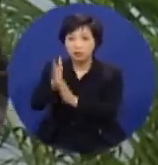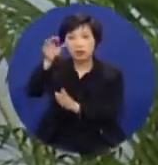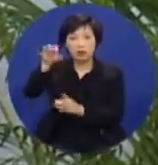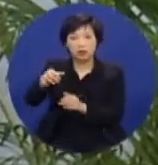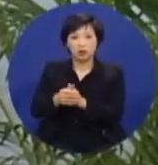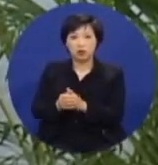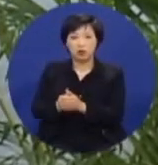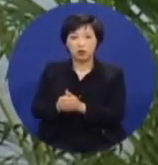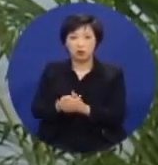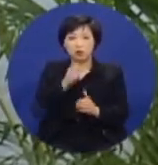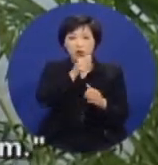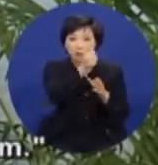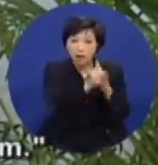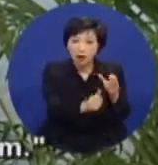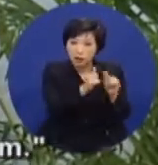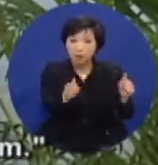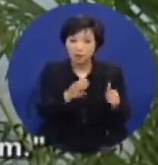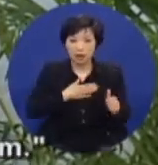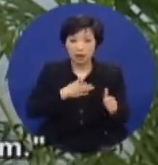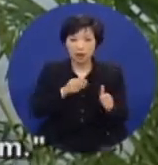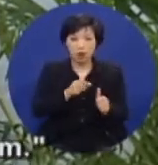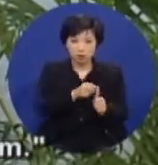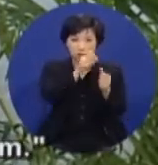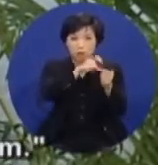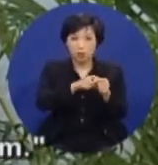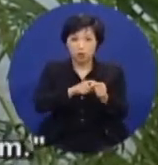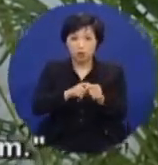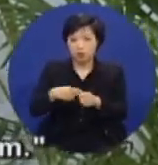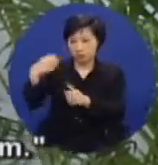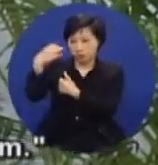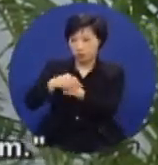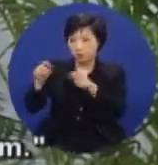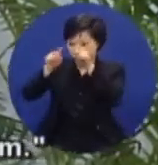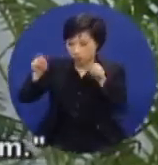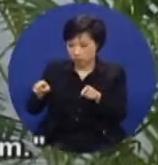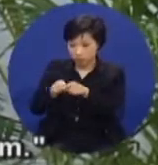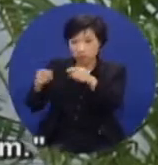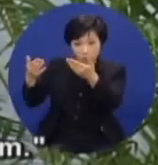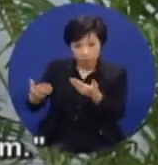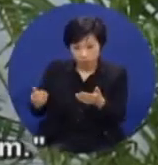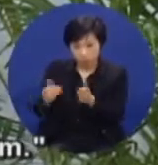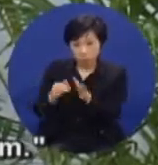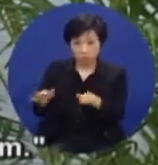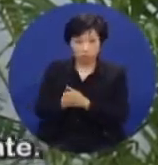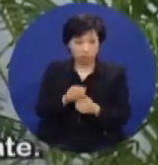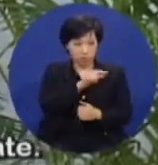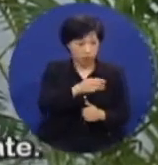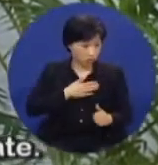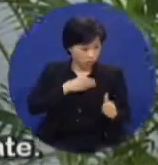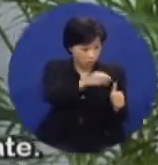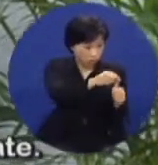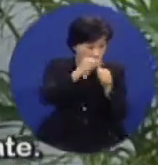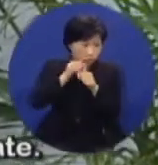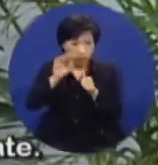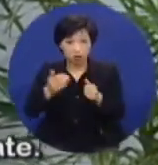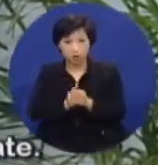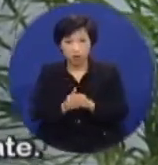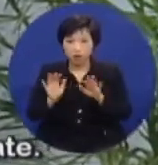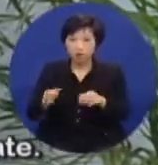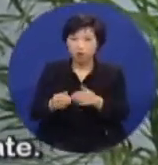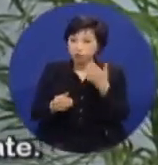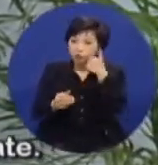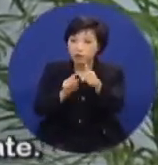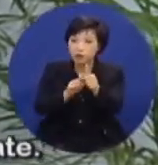바닷속 그래서 흠 지하게 또 한사람은 나은 임명장을 안 받았으니 난 못 간건 쪽 그럴싸 임명장 2